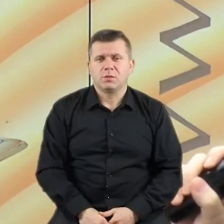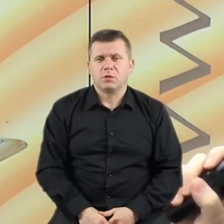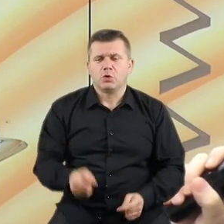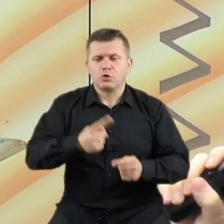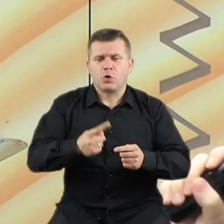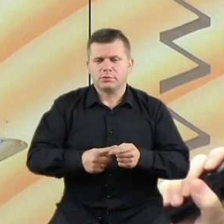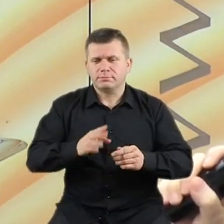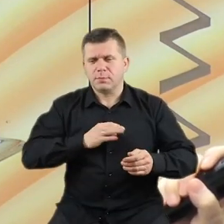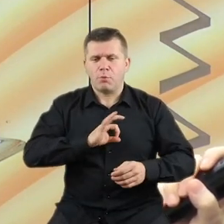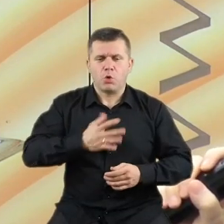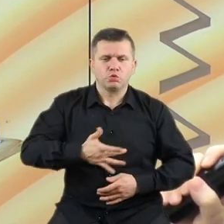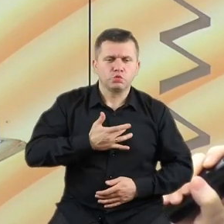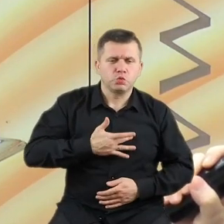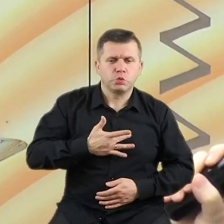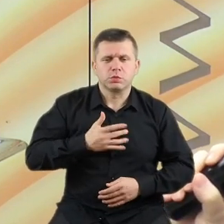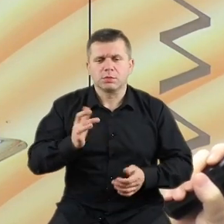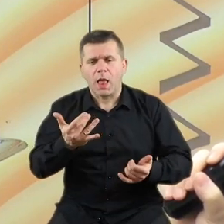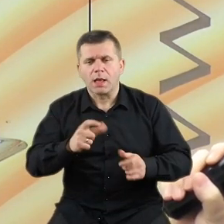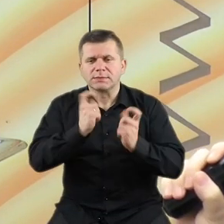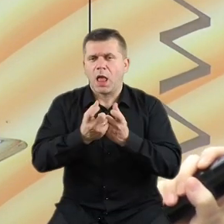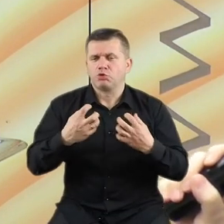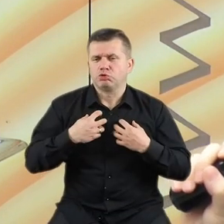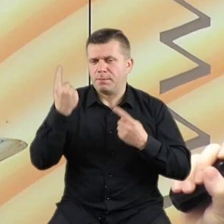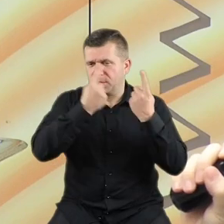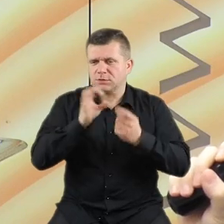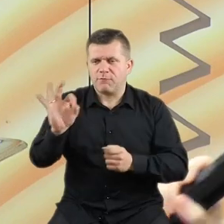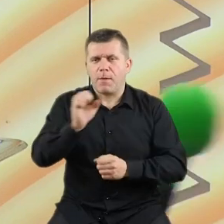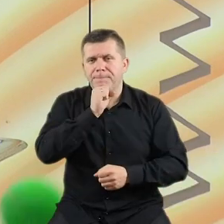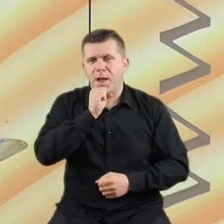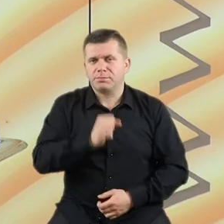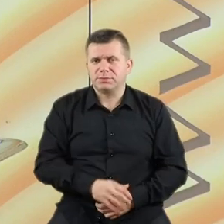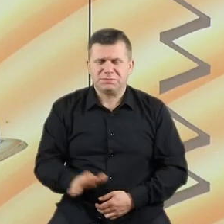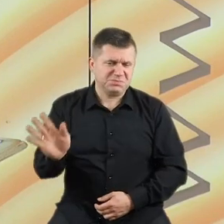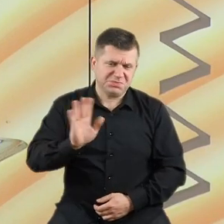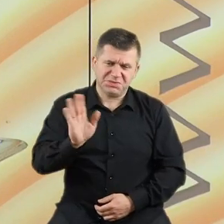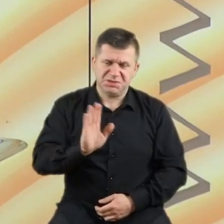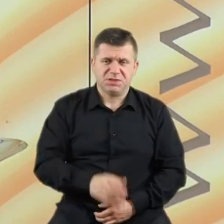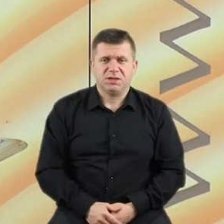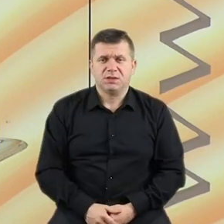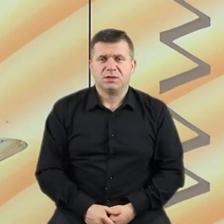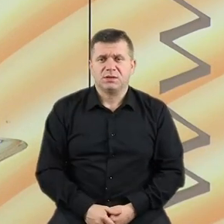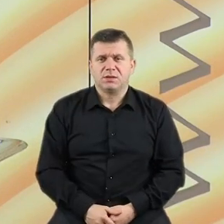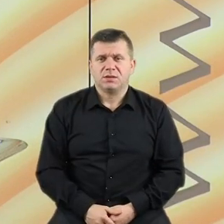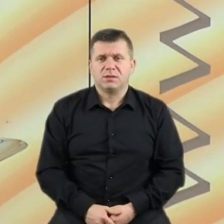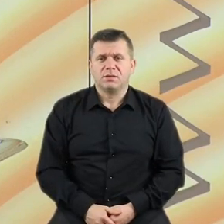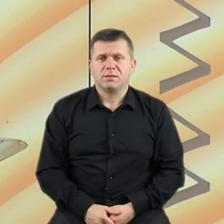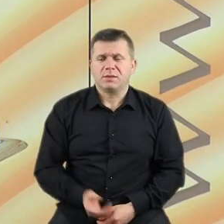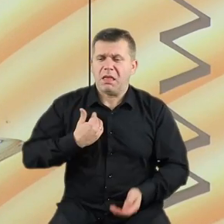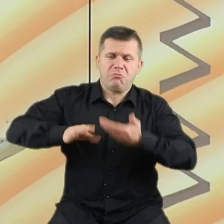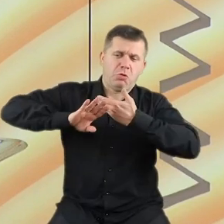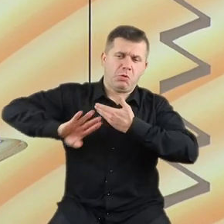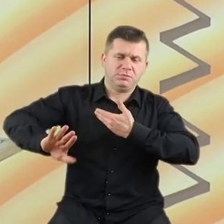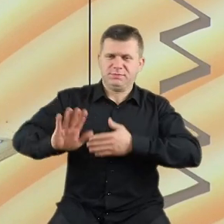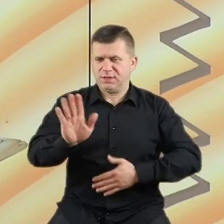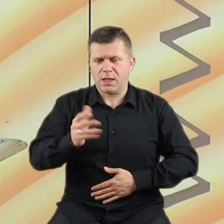Odciąć się trochę od swoich uczuć, od tego, jak całe życie myślałaś o babci? Nie, bo ja nie odcięłam się tutaj. Ja tylko